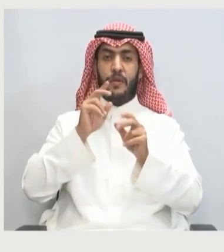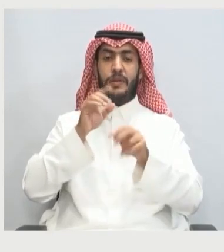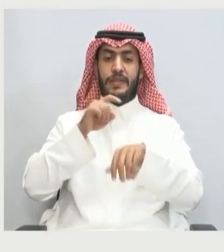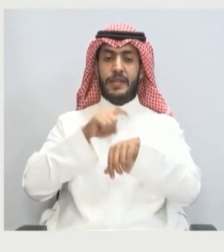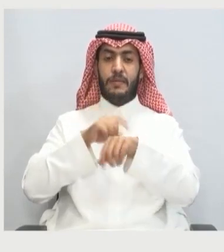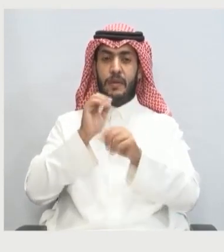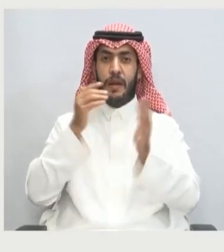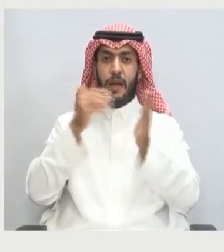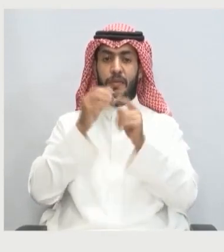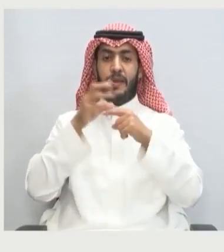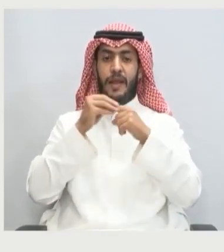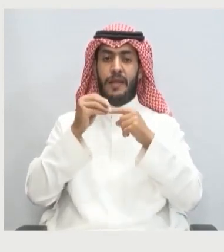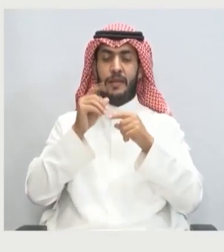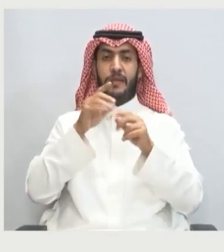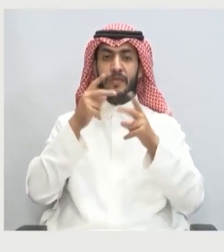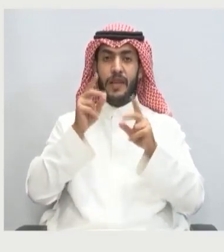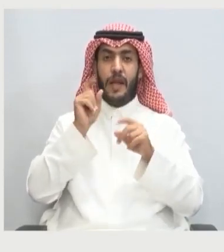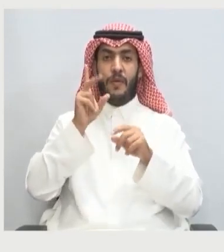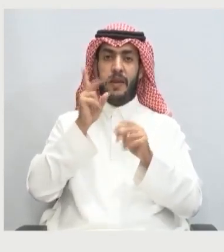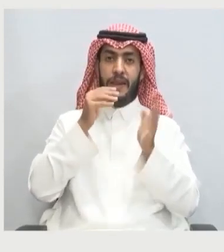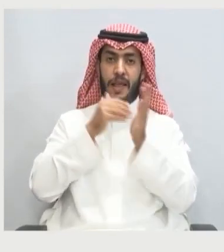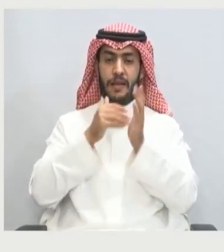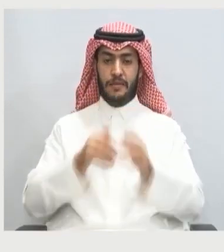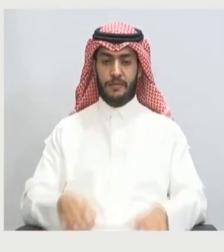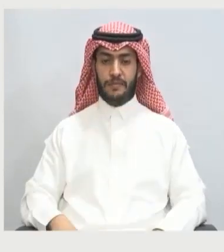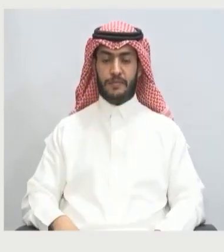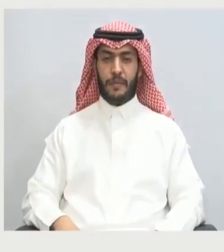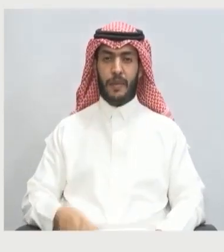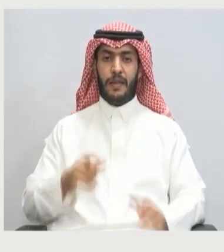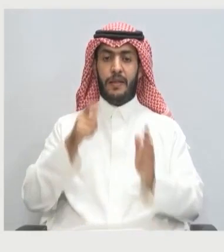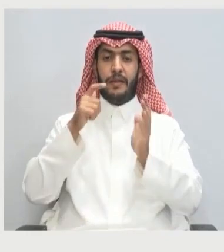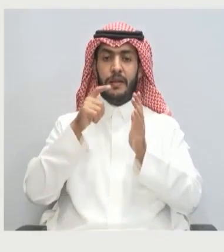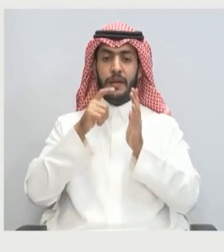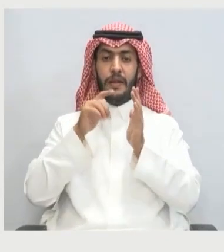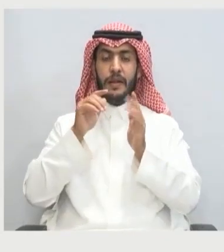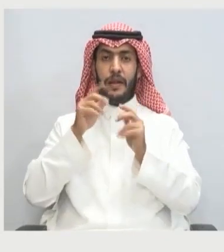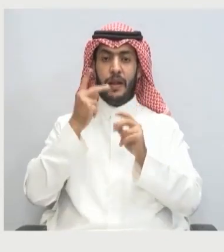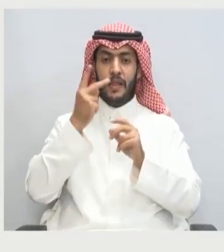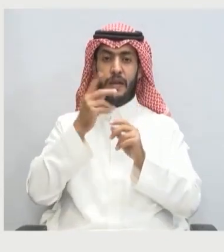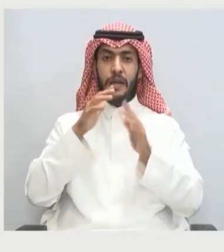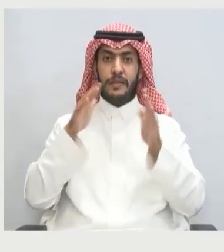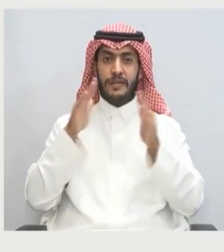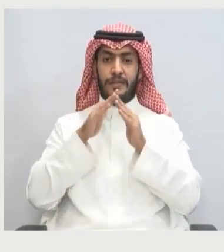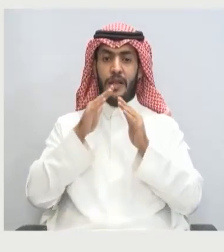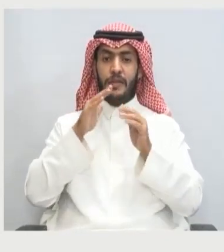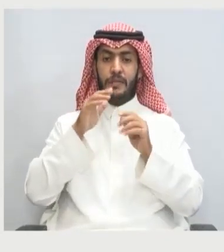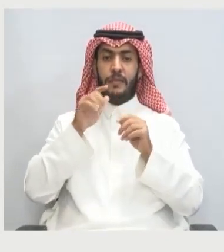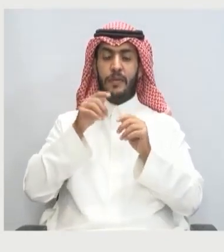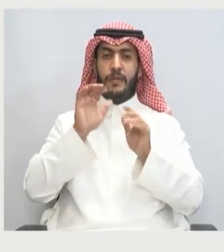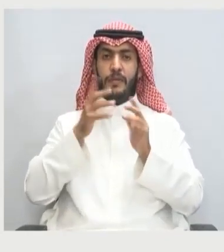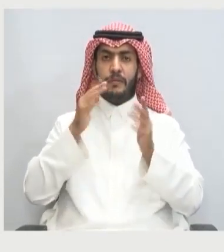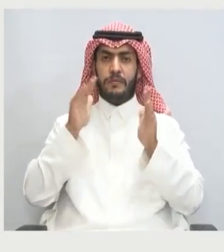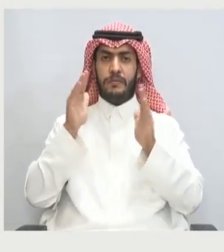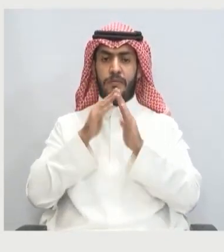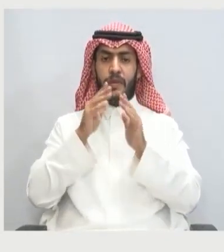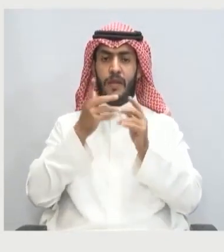الزمن النهائي ناقص الزمن الابتدائي ايضا نظريه التصادم تنص على انه يجب ان تحدث تصادمات